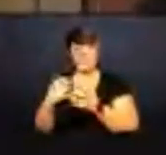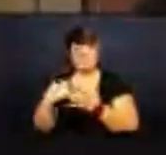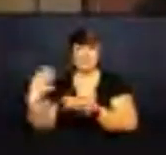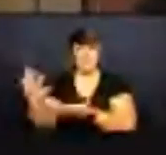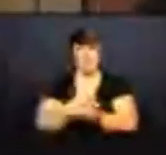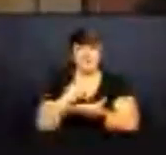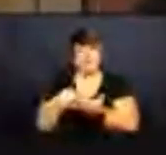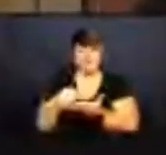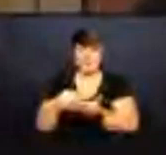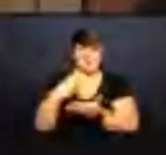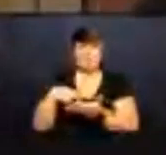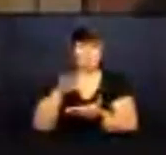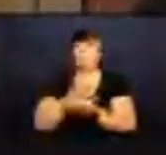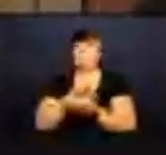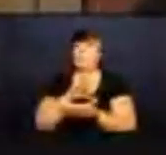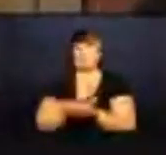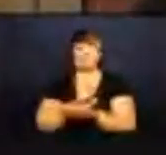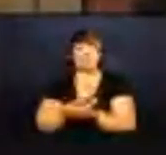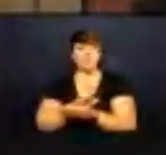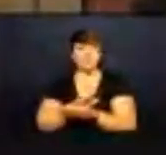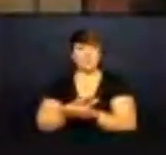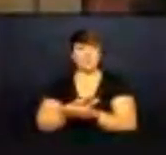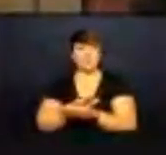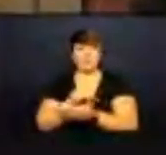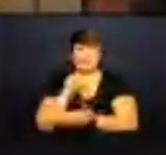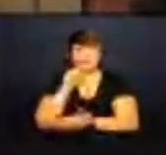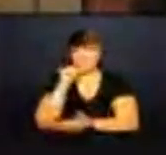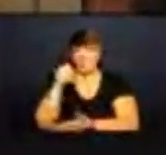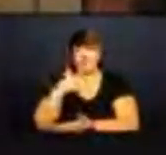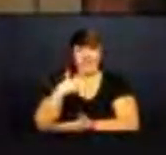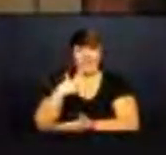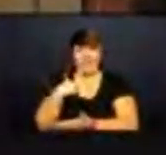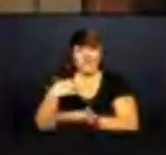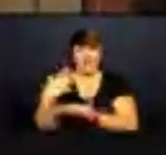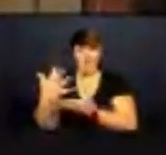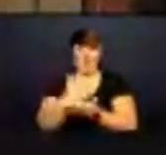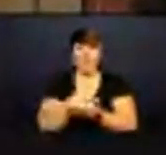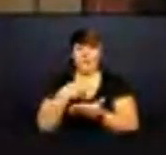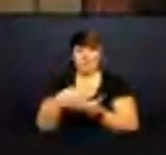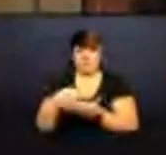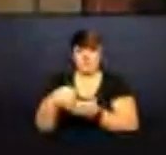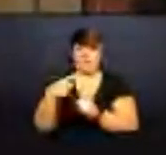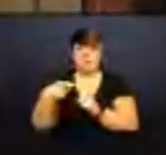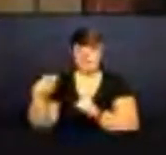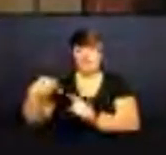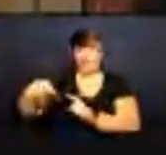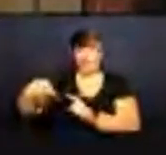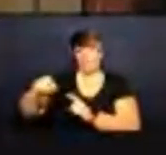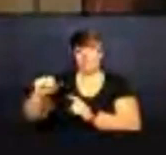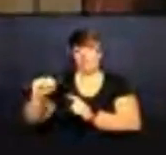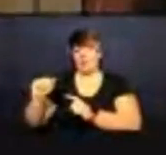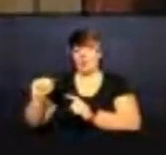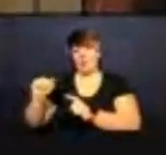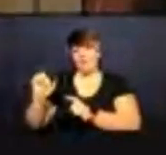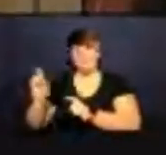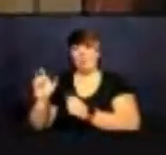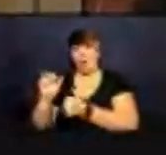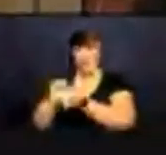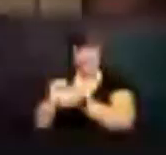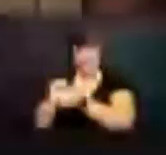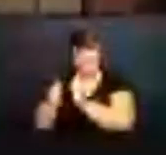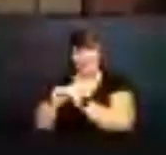kile tunachohitaji kufanya ni kuhakikisha kuwa tuna tunachangisha